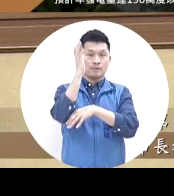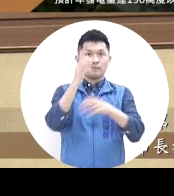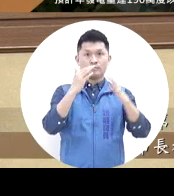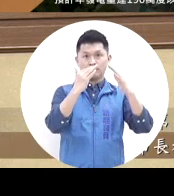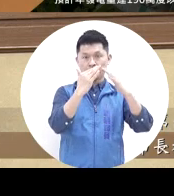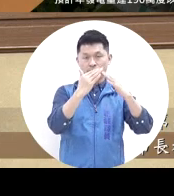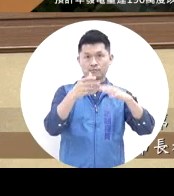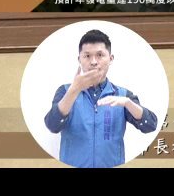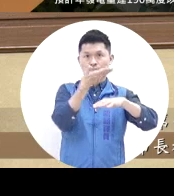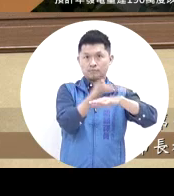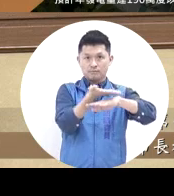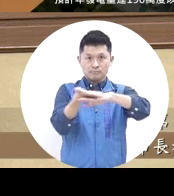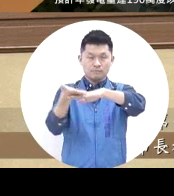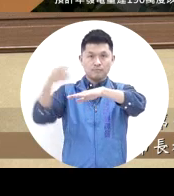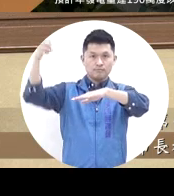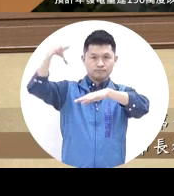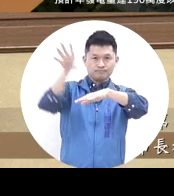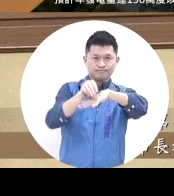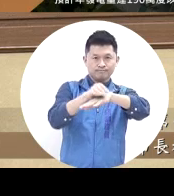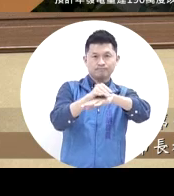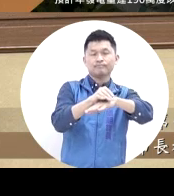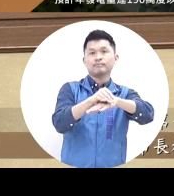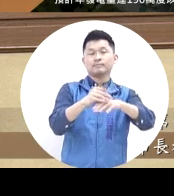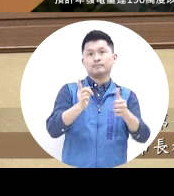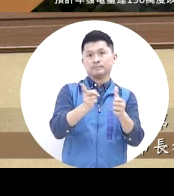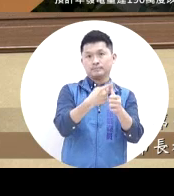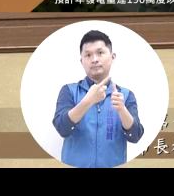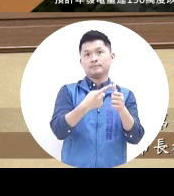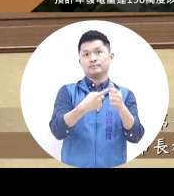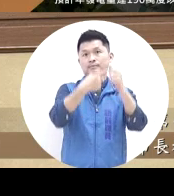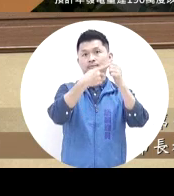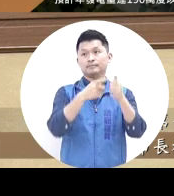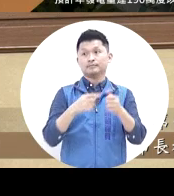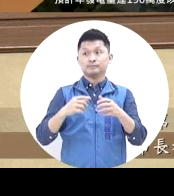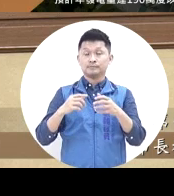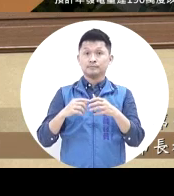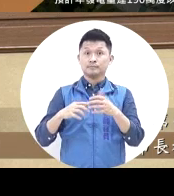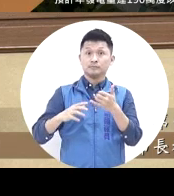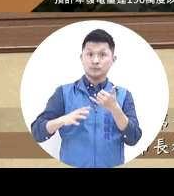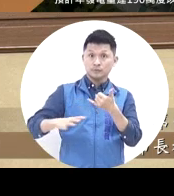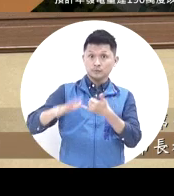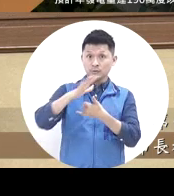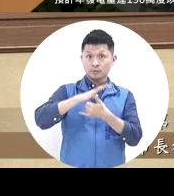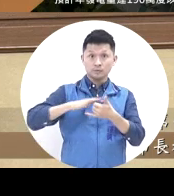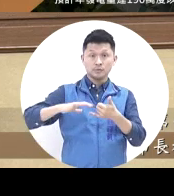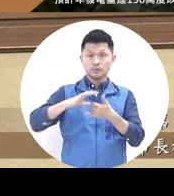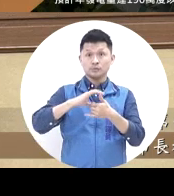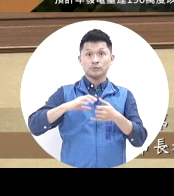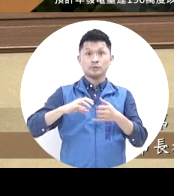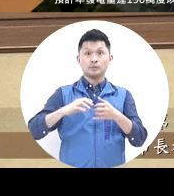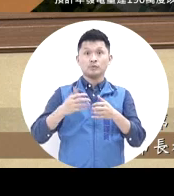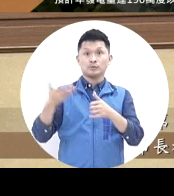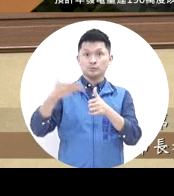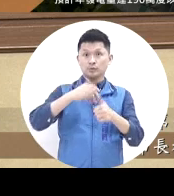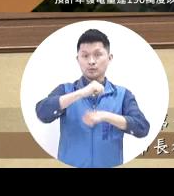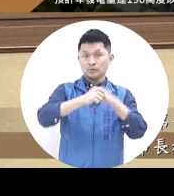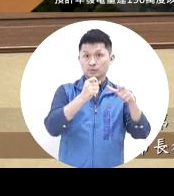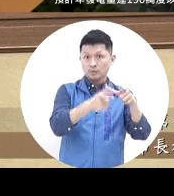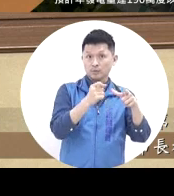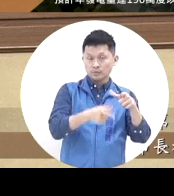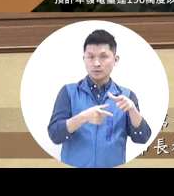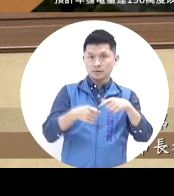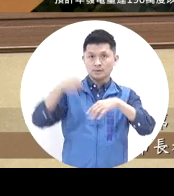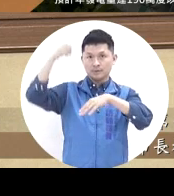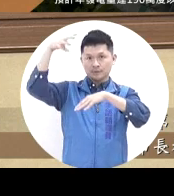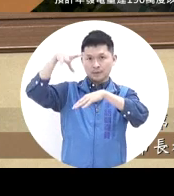厂居住的地方政府。那今年2月，全球传动公司响应绿能政策启用太阳光电系